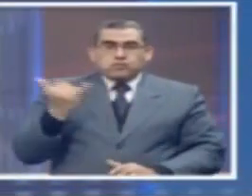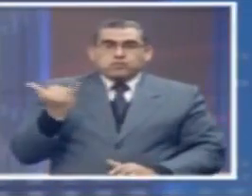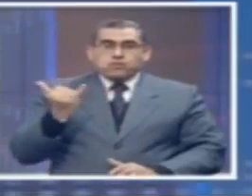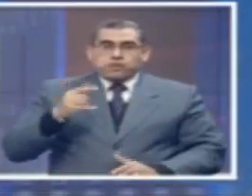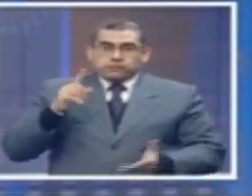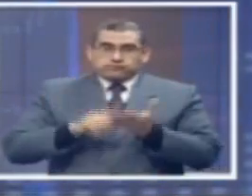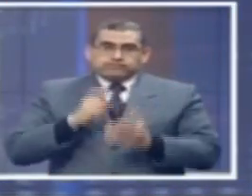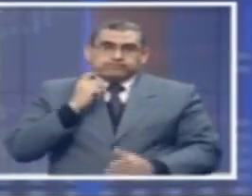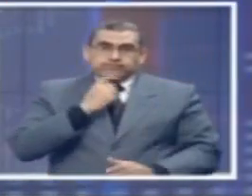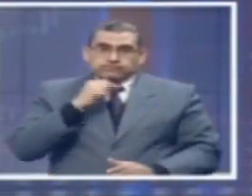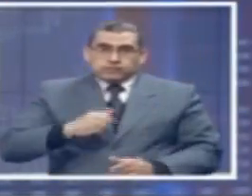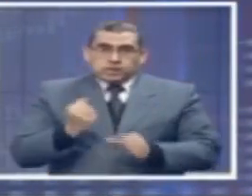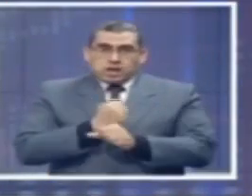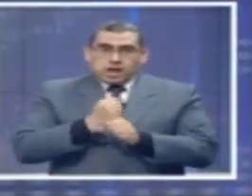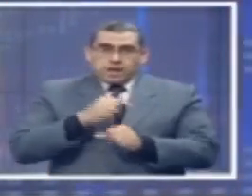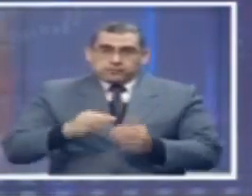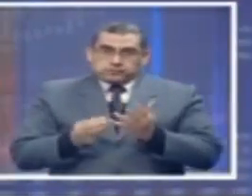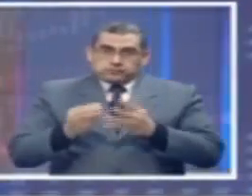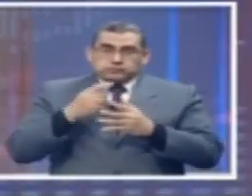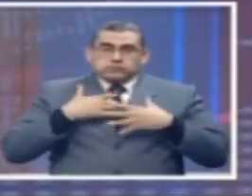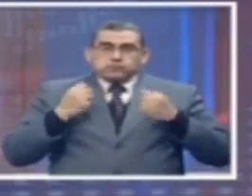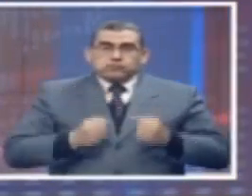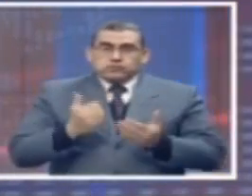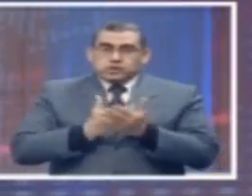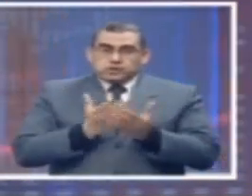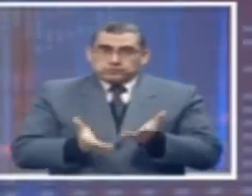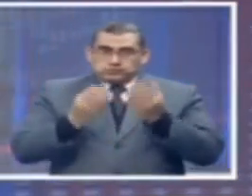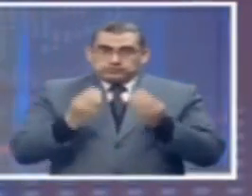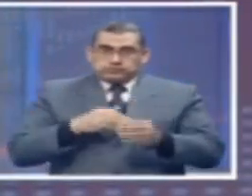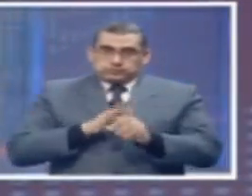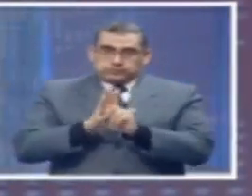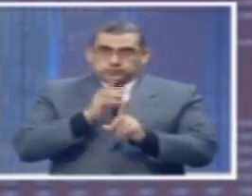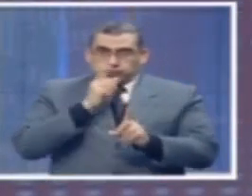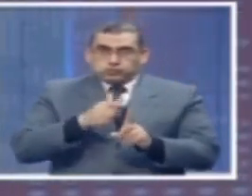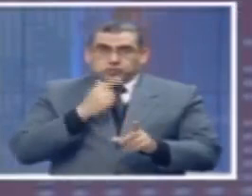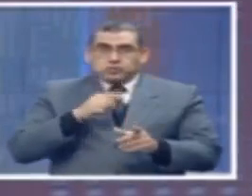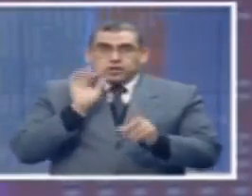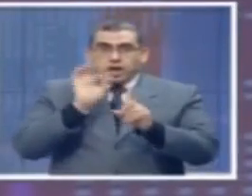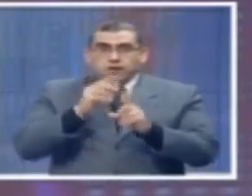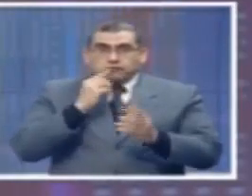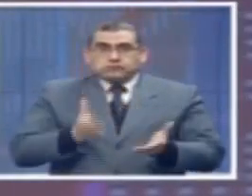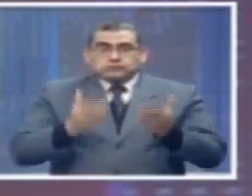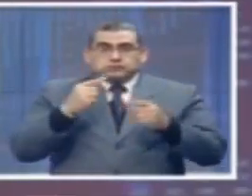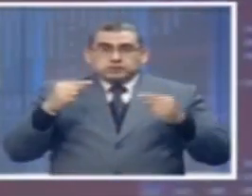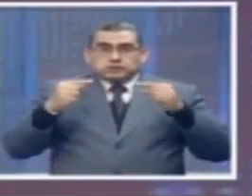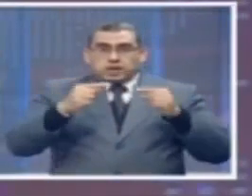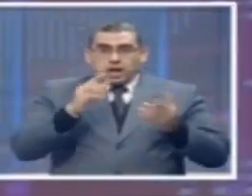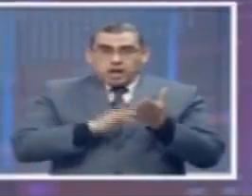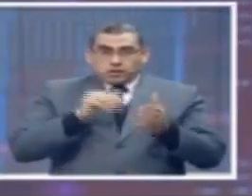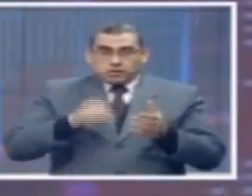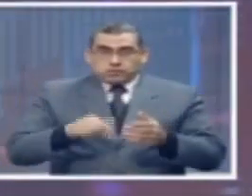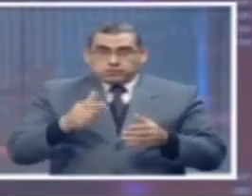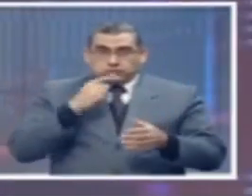حيث شدد على أنه سيعمل على تعافي الاقتصاد، كما أشار إلى أن من أبرز التحديات التي